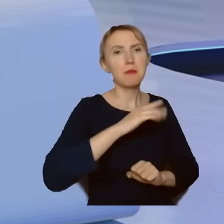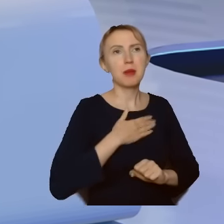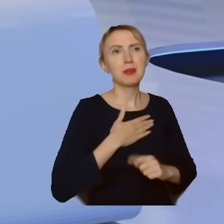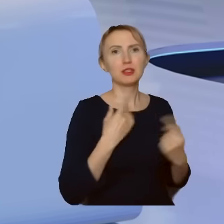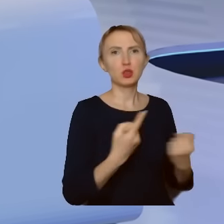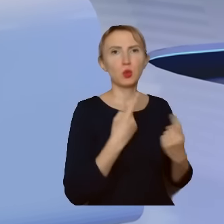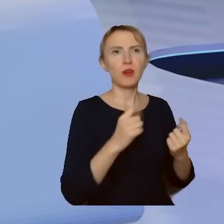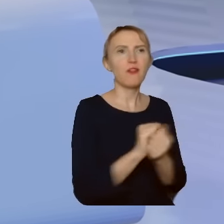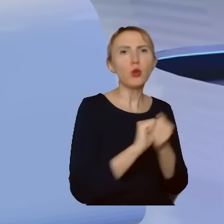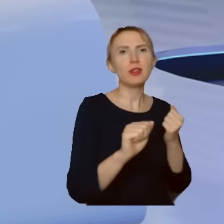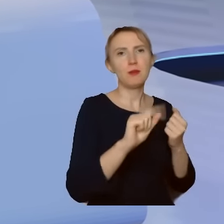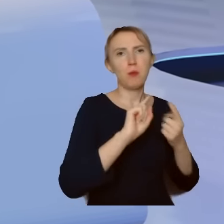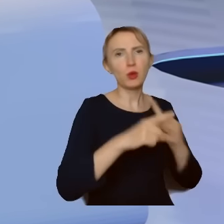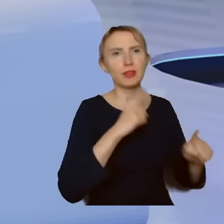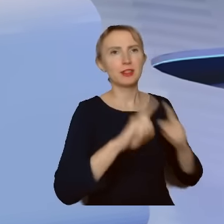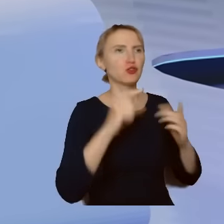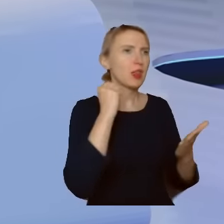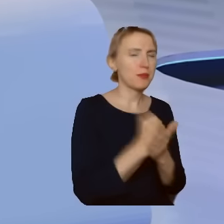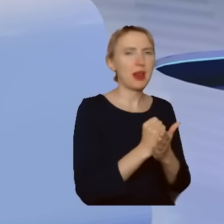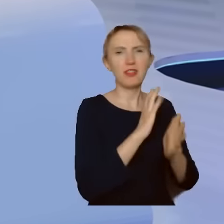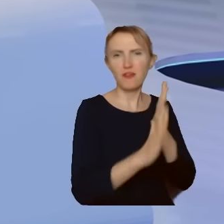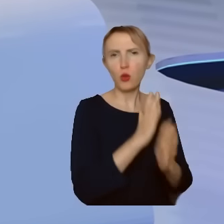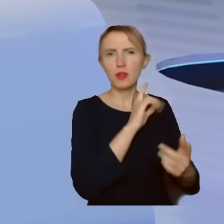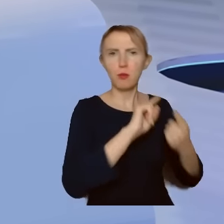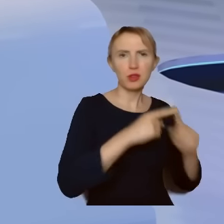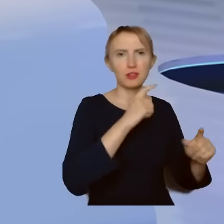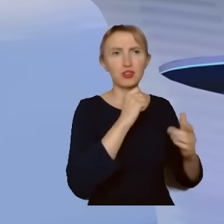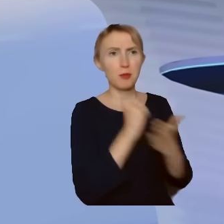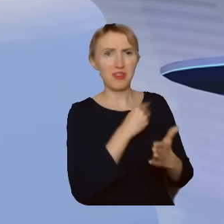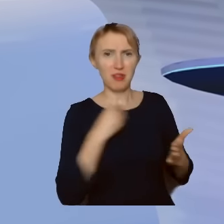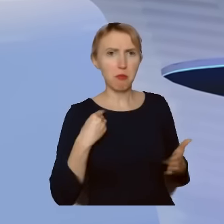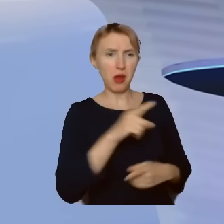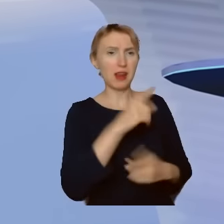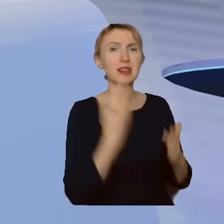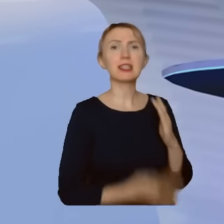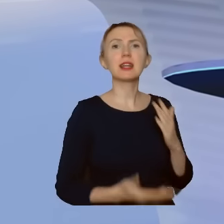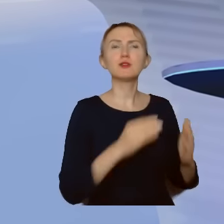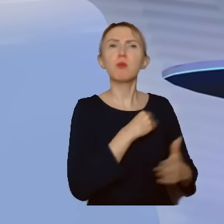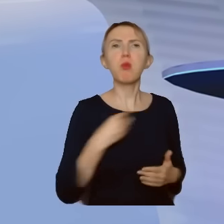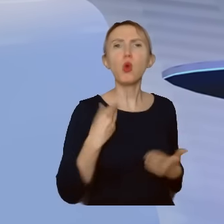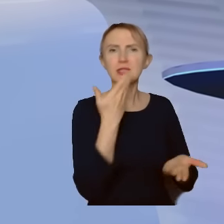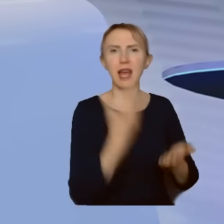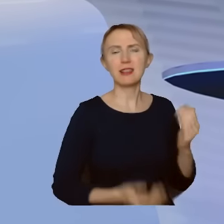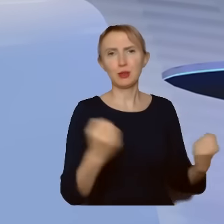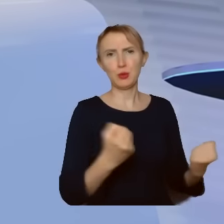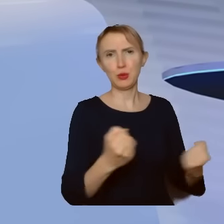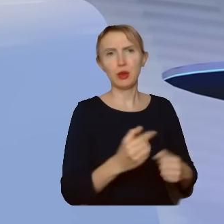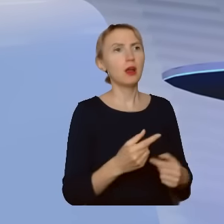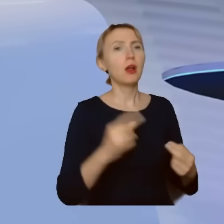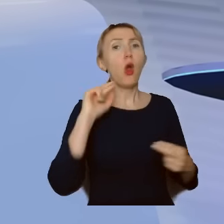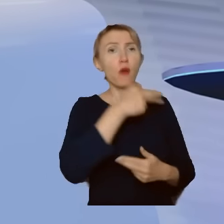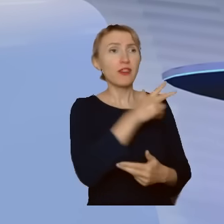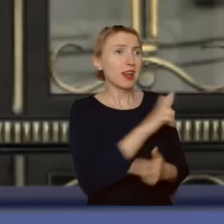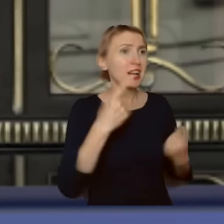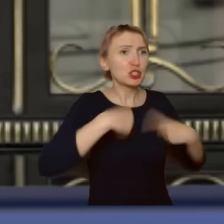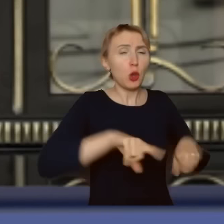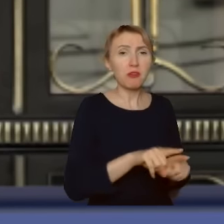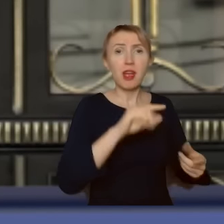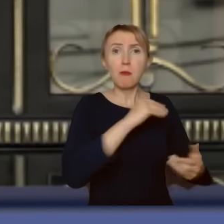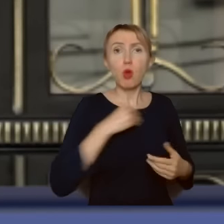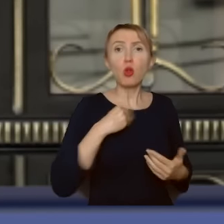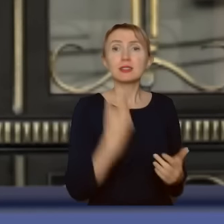wojny politycznej, wojny prawnej, politycznej, no, ale traci na tym Polska. No, jeżeli, ofiarami są wszyscy obywatele. Ale Polska traci.